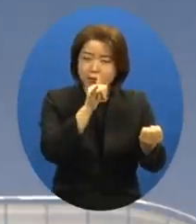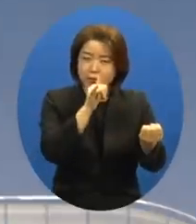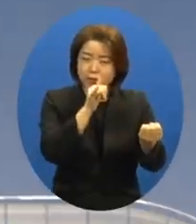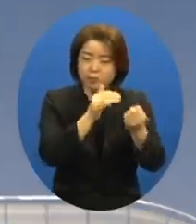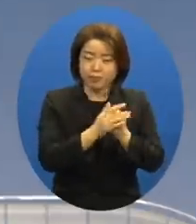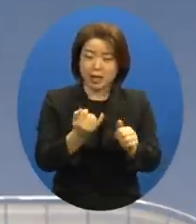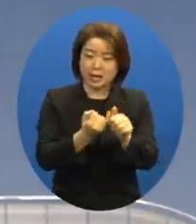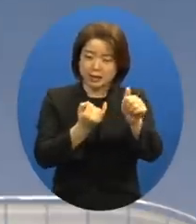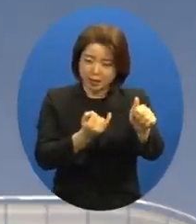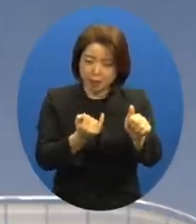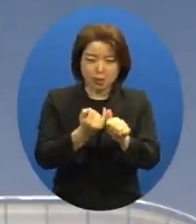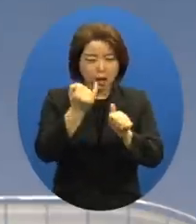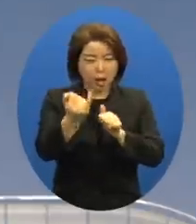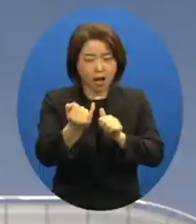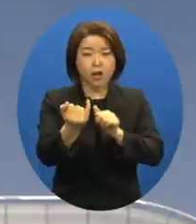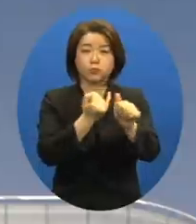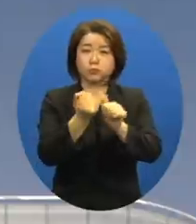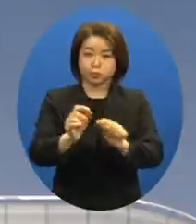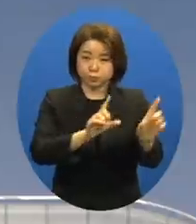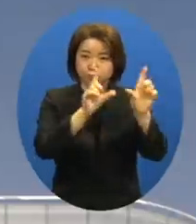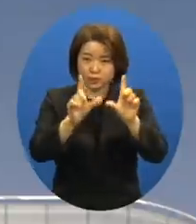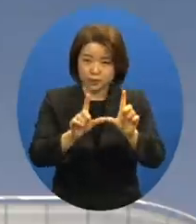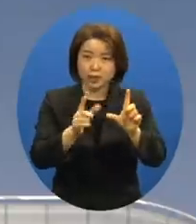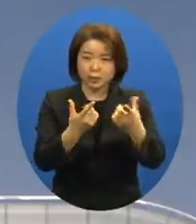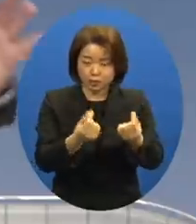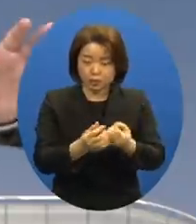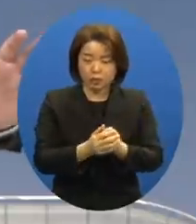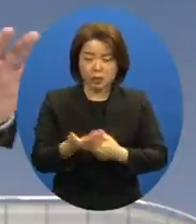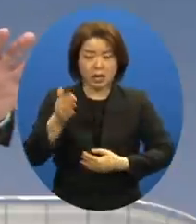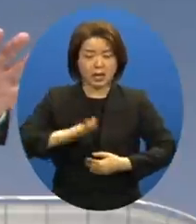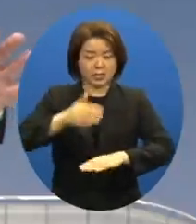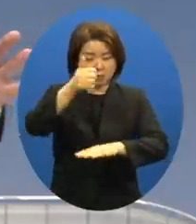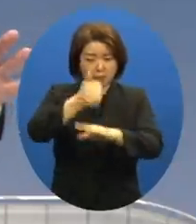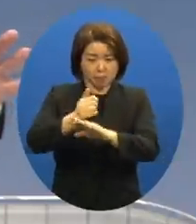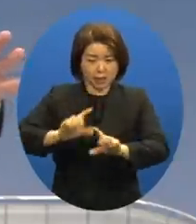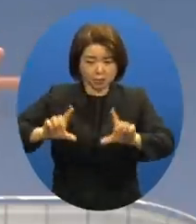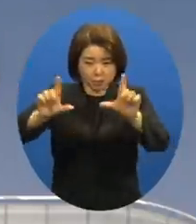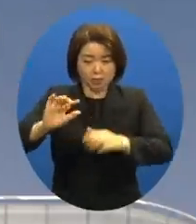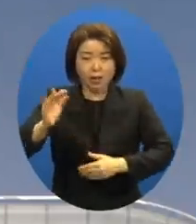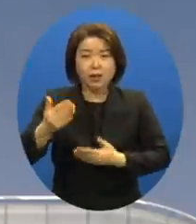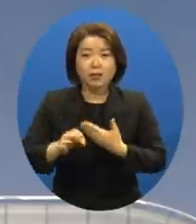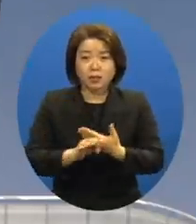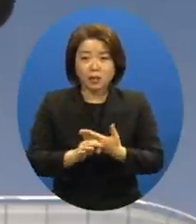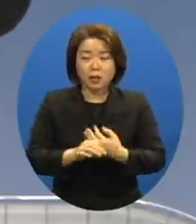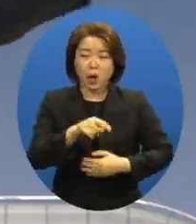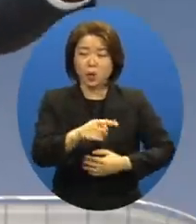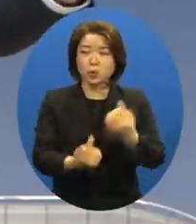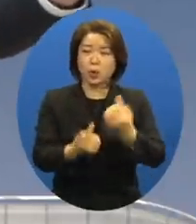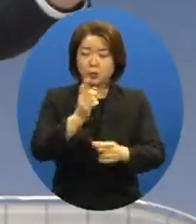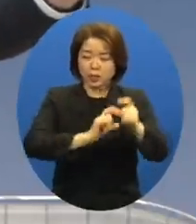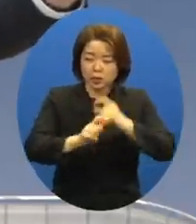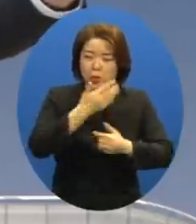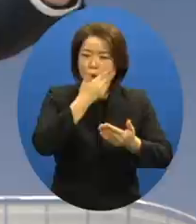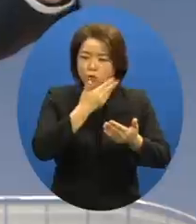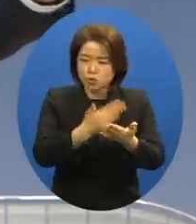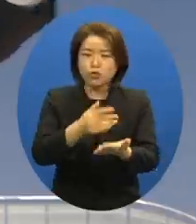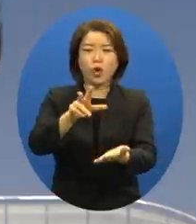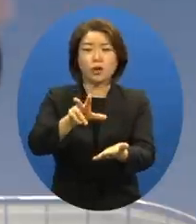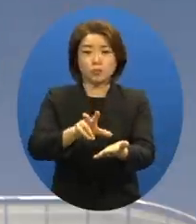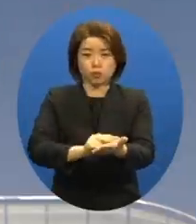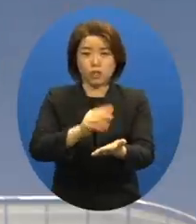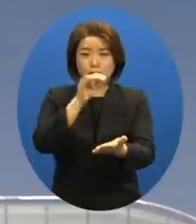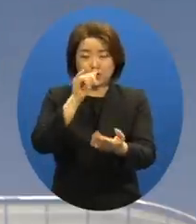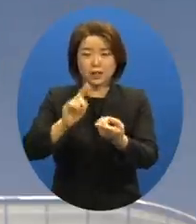남편과 아내로서 부부로 살아가는 것 그러나 마지막 날이 되면 그보다 훨씬 중요한 문제가 있음을